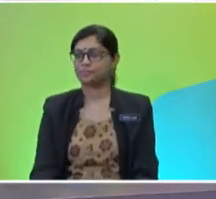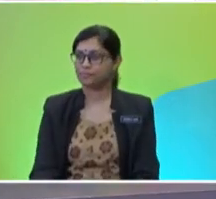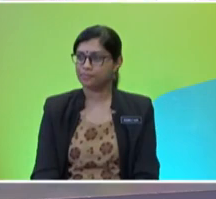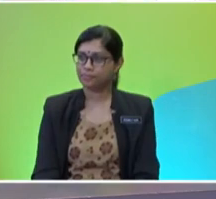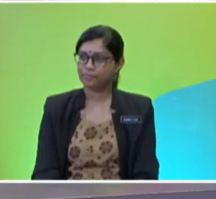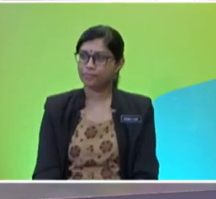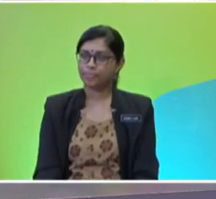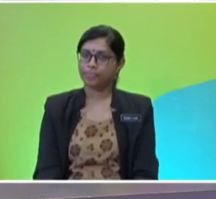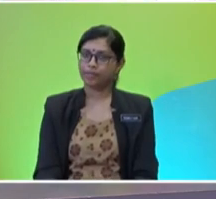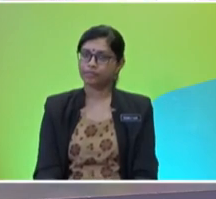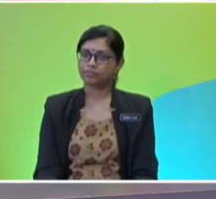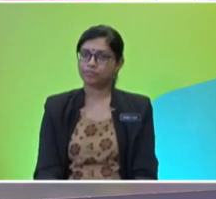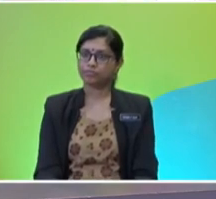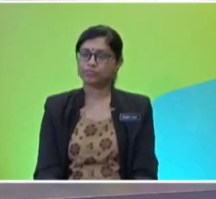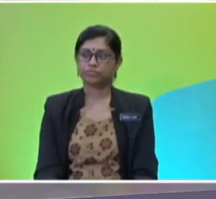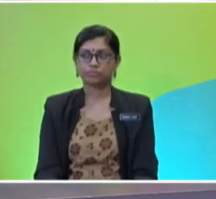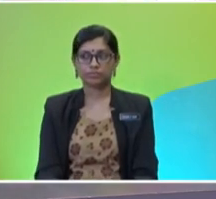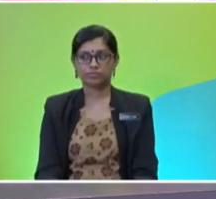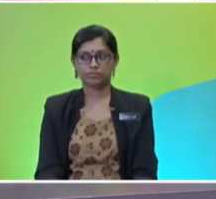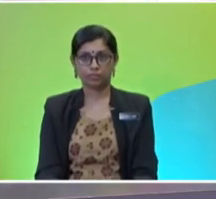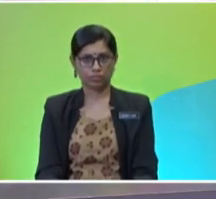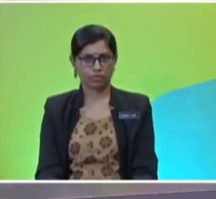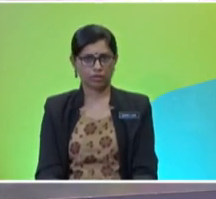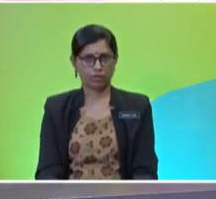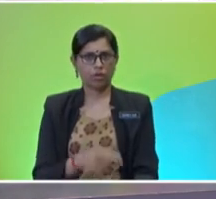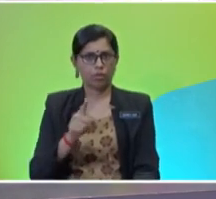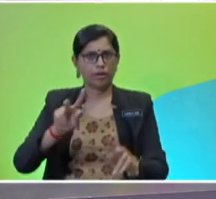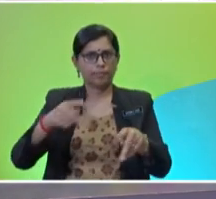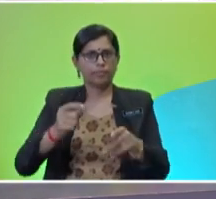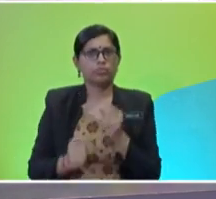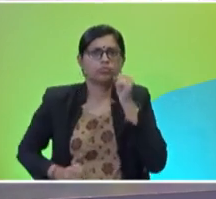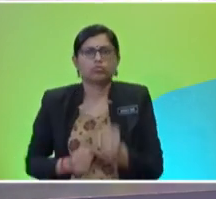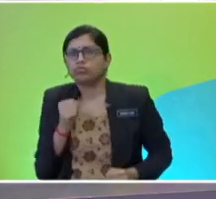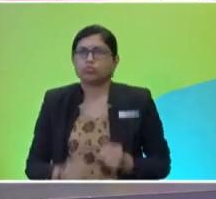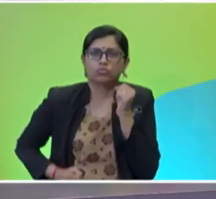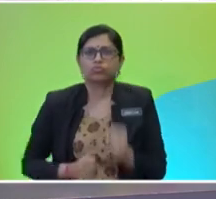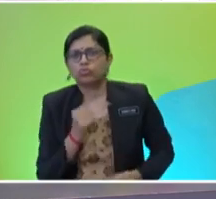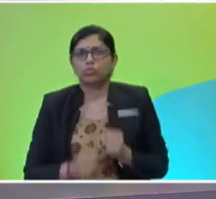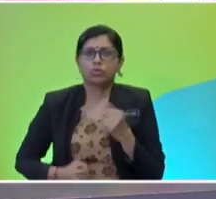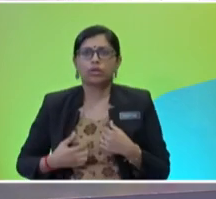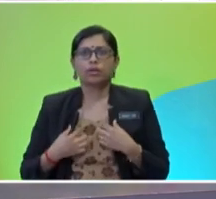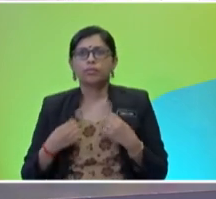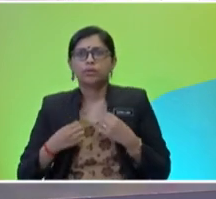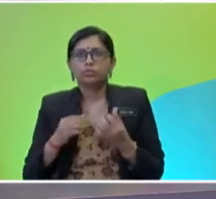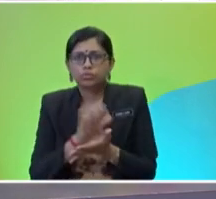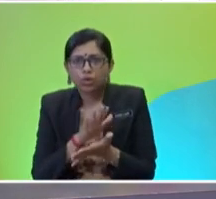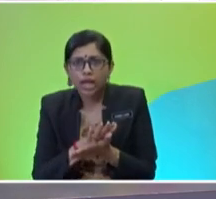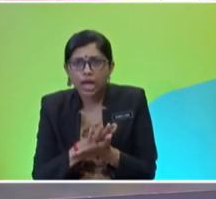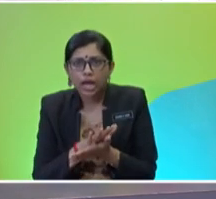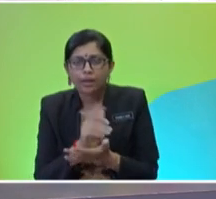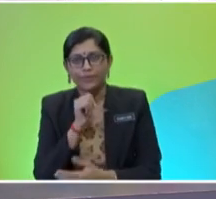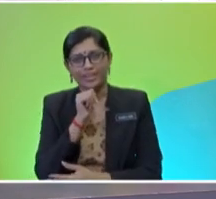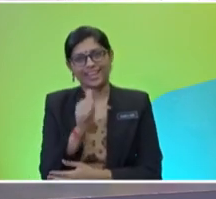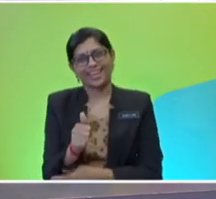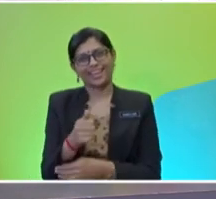Bersukan dan juga merentas desa, takkanlah nak pakai baju seragam sekolah nak merentas desa kan. Nanti tengok